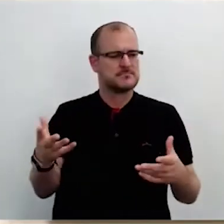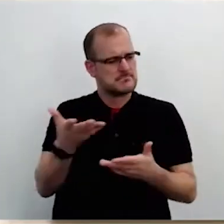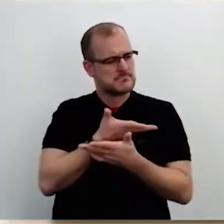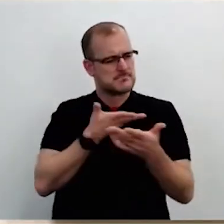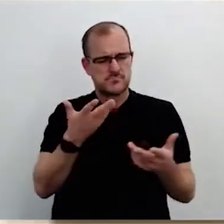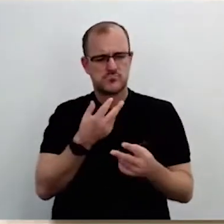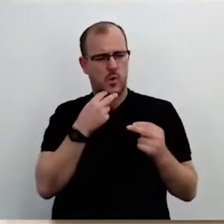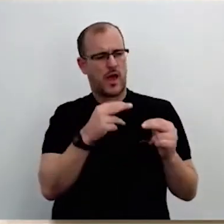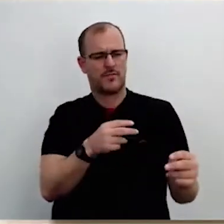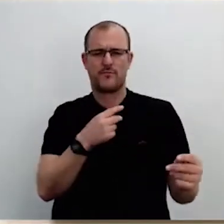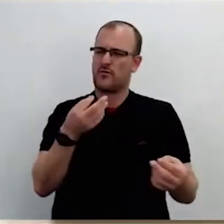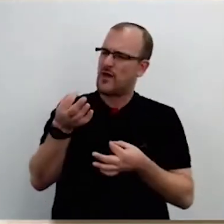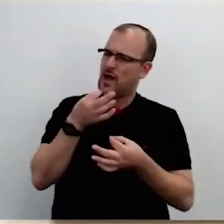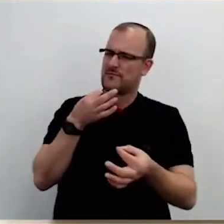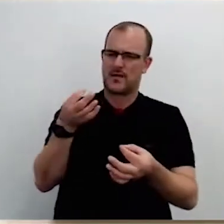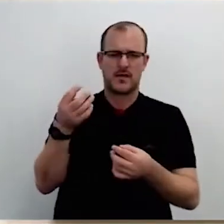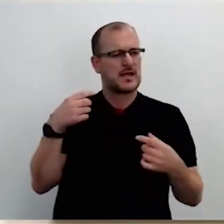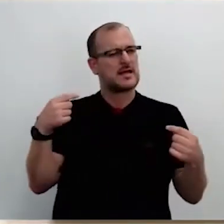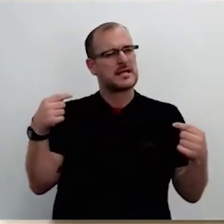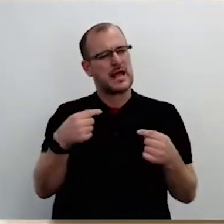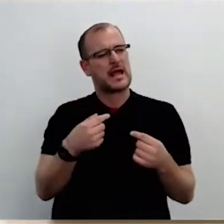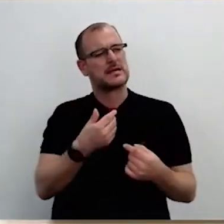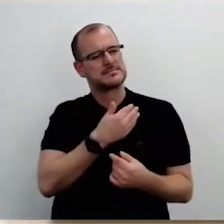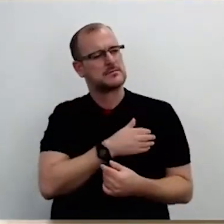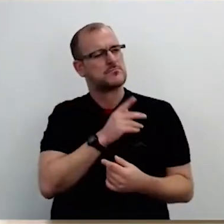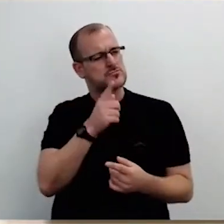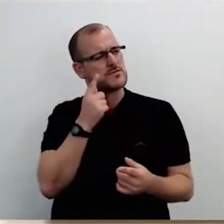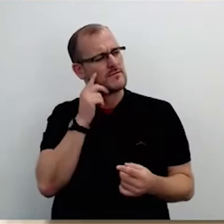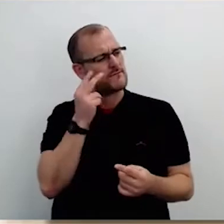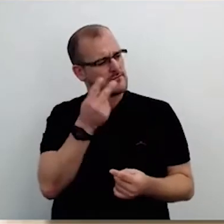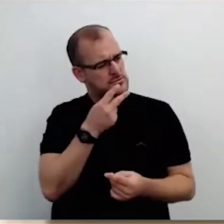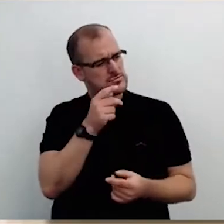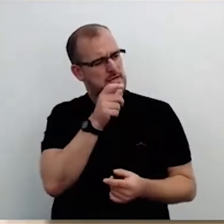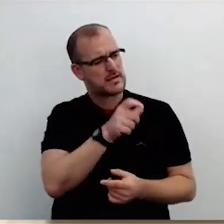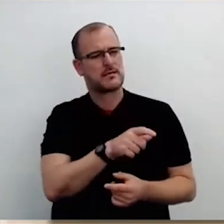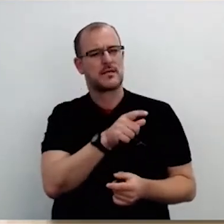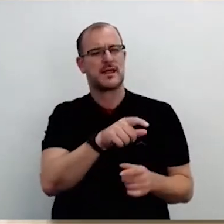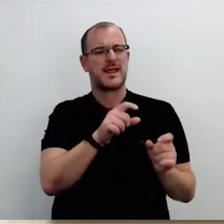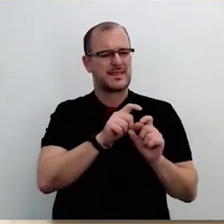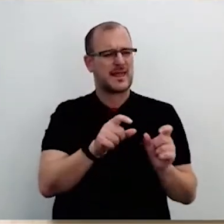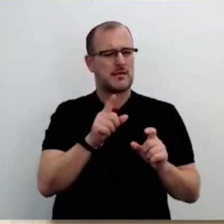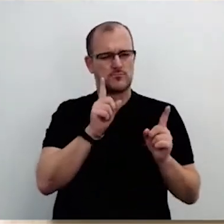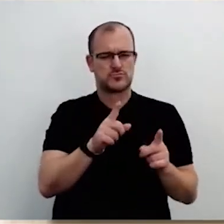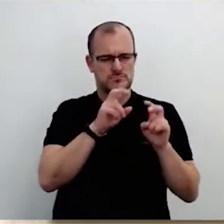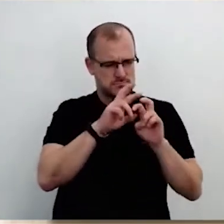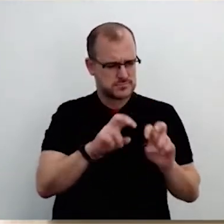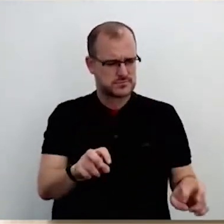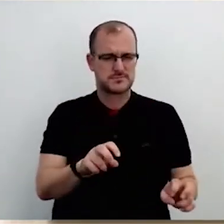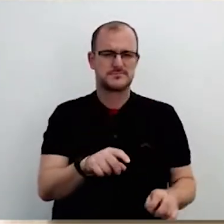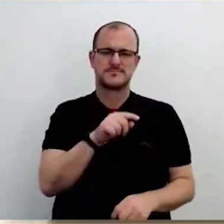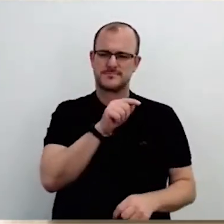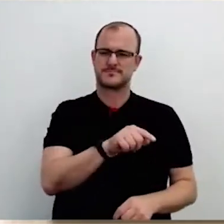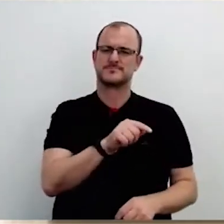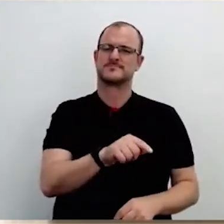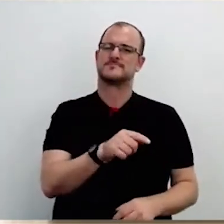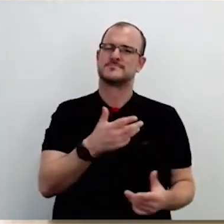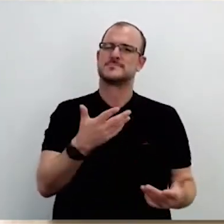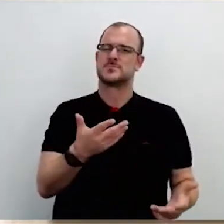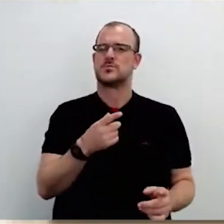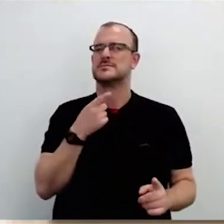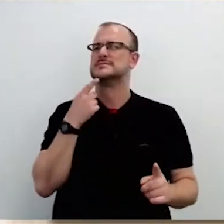Antworten geben, muss sich gegenseitig verstehen, muss sich mit den Themen auseinandersetzen. Und das ist eigentlich Ziel